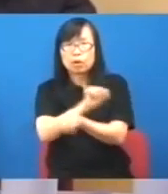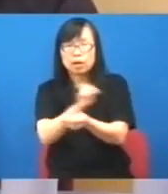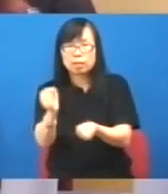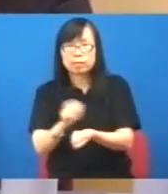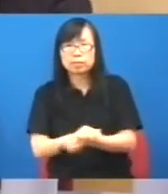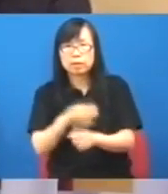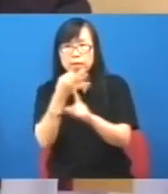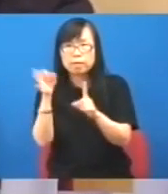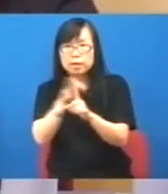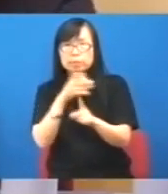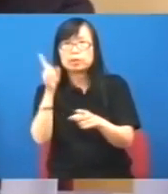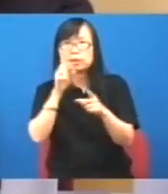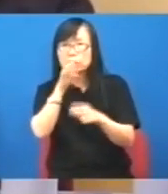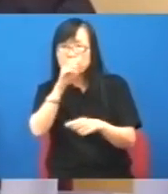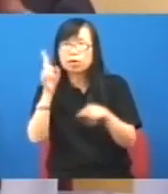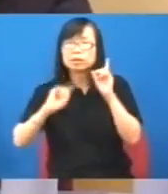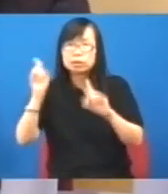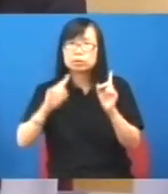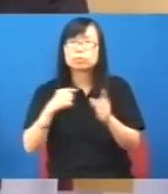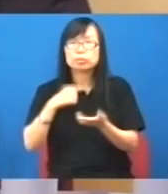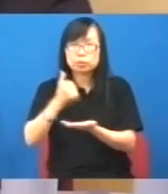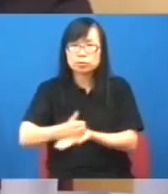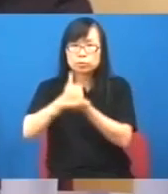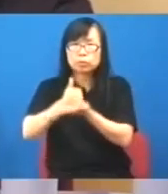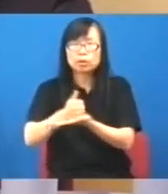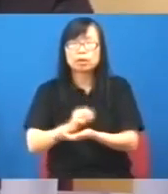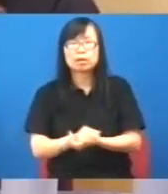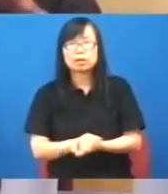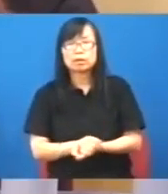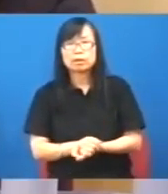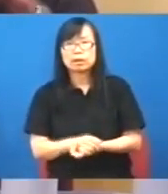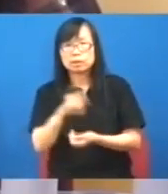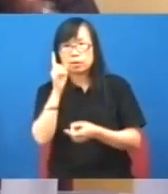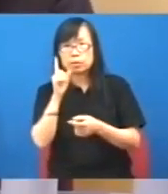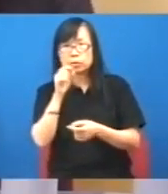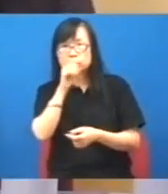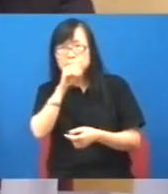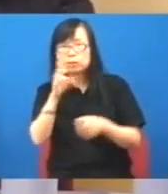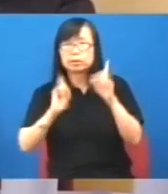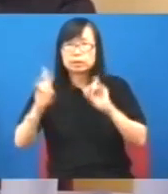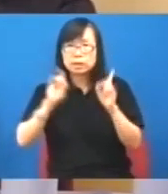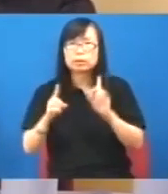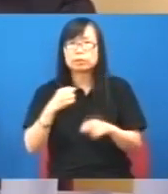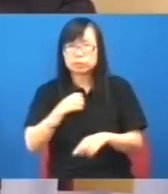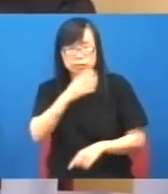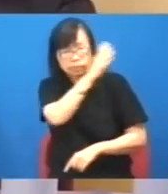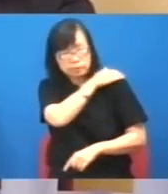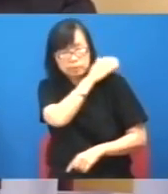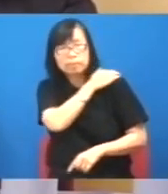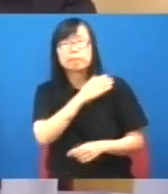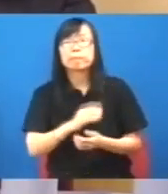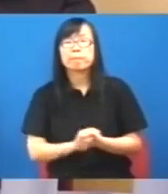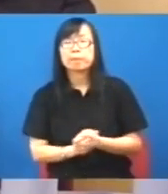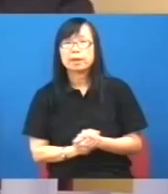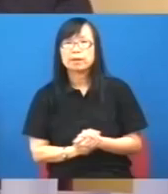啊嘛，非一般嘅言論自由應該尊重，但係非一般嘅言論自由所要承擔嘅責任。係咪啊